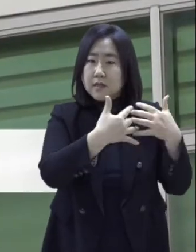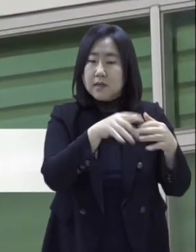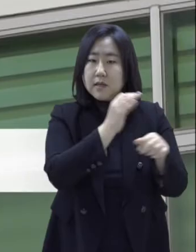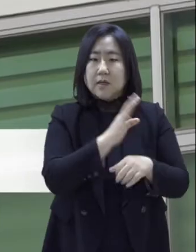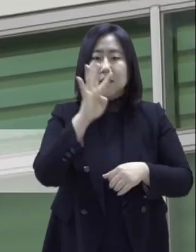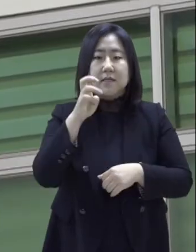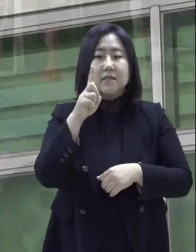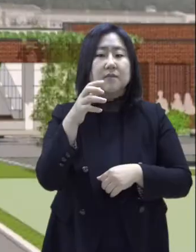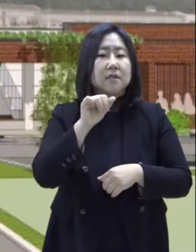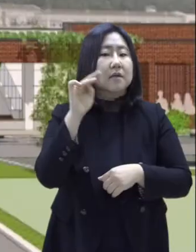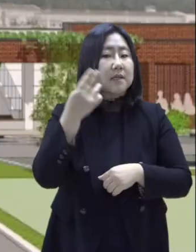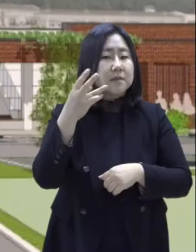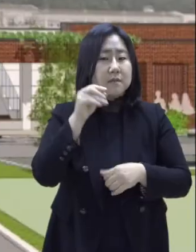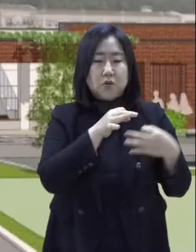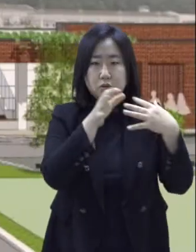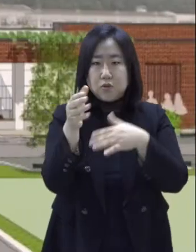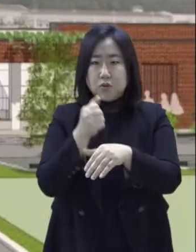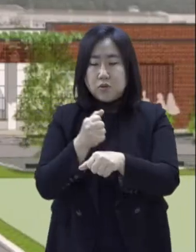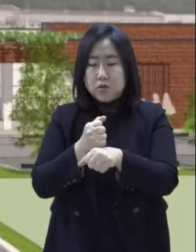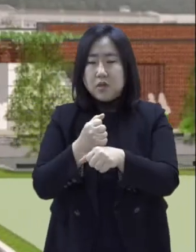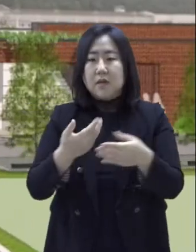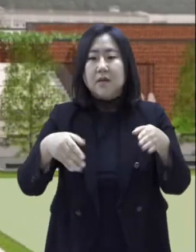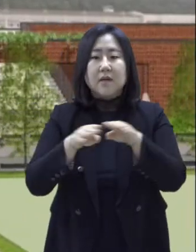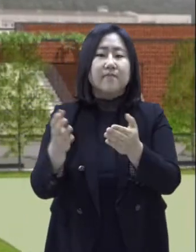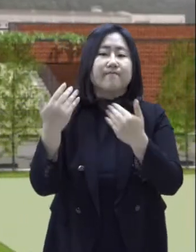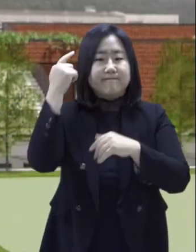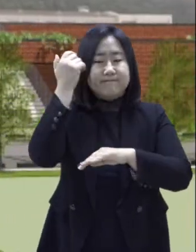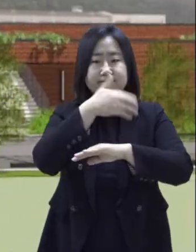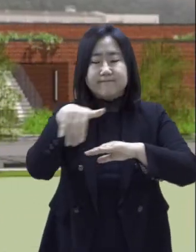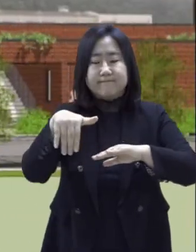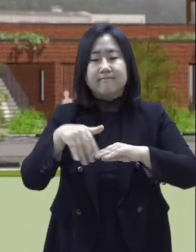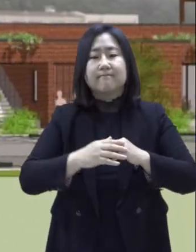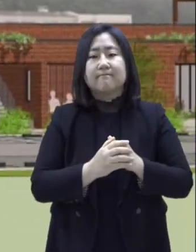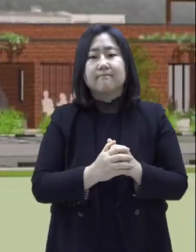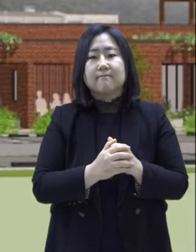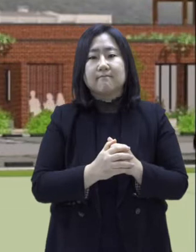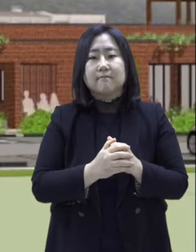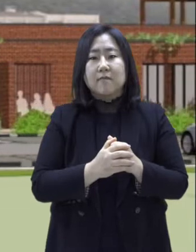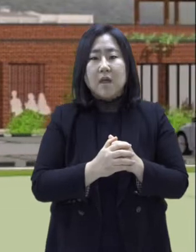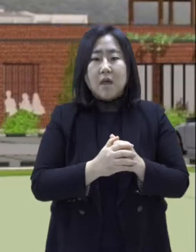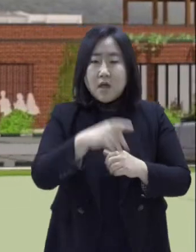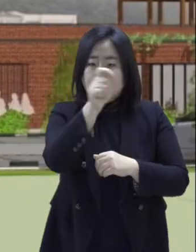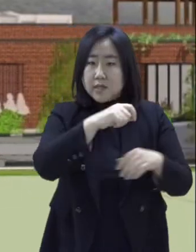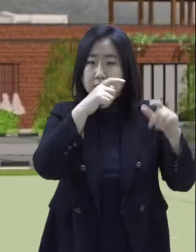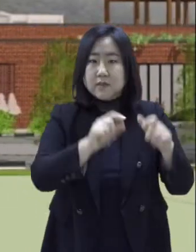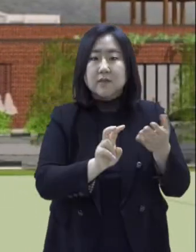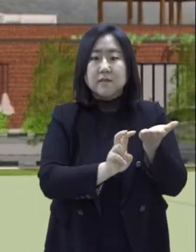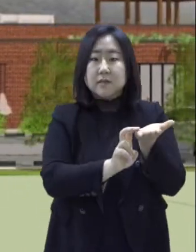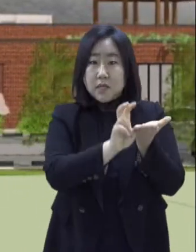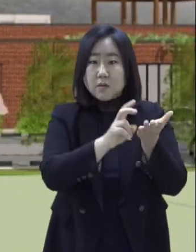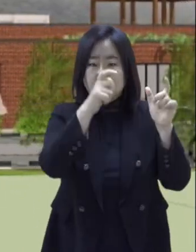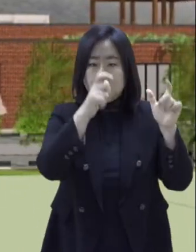41억 3천만 원을 투입해 민간협력의원을 유치할 계획입니다. 대정읍 상몰위에 들어서는 첫